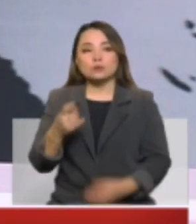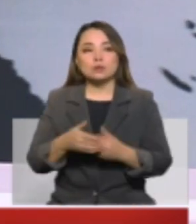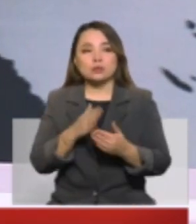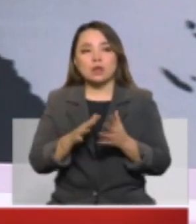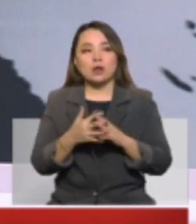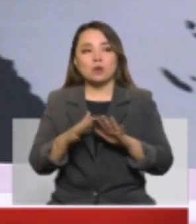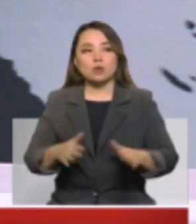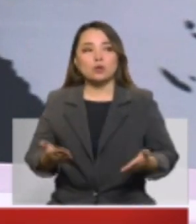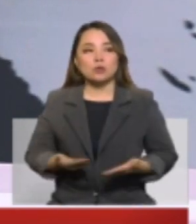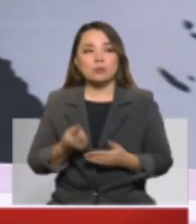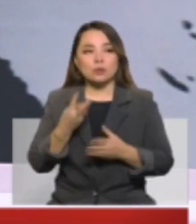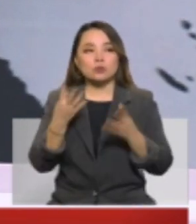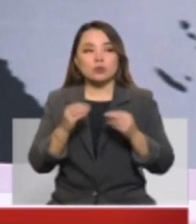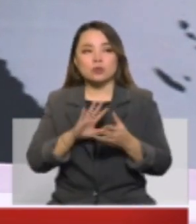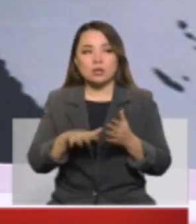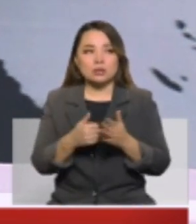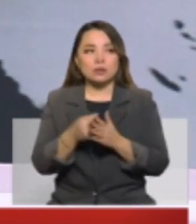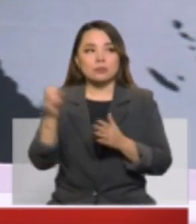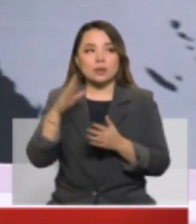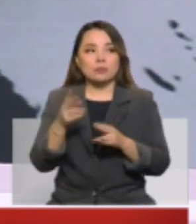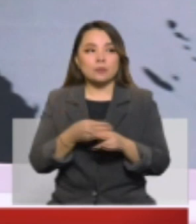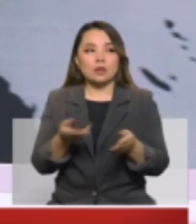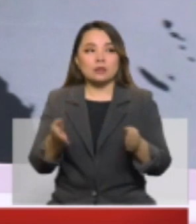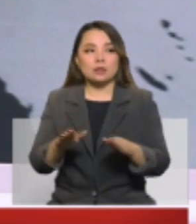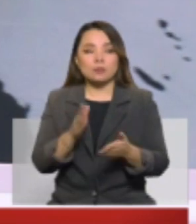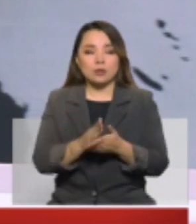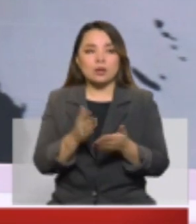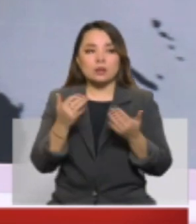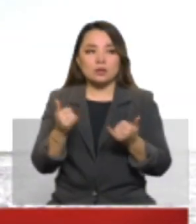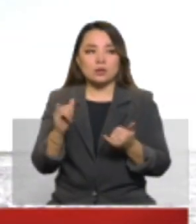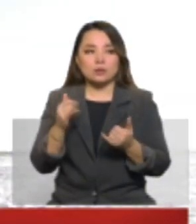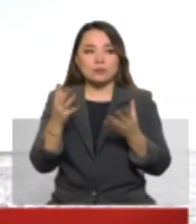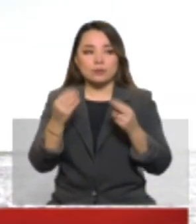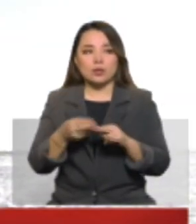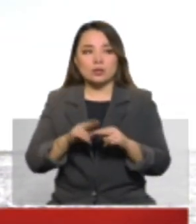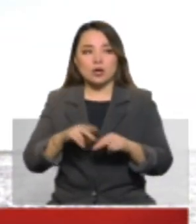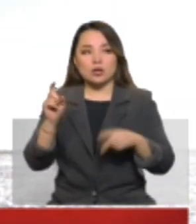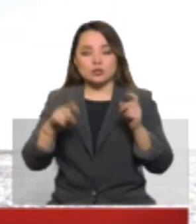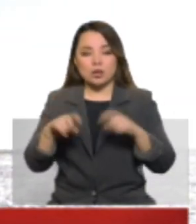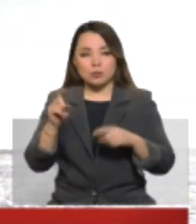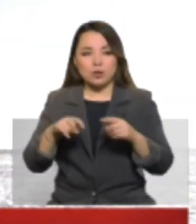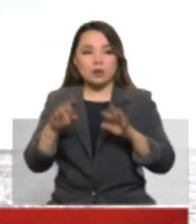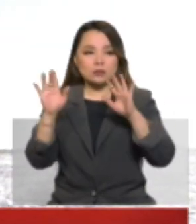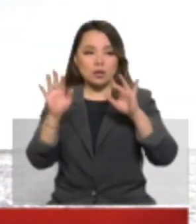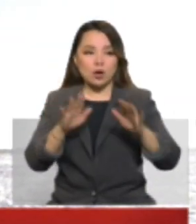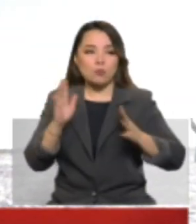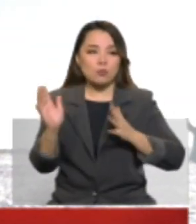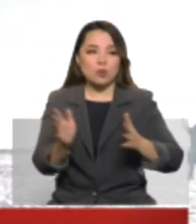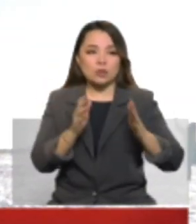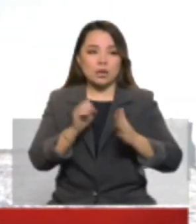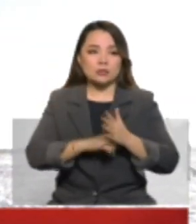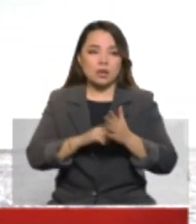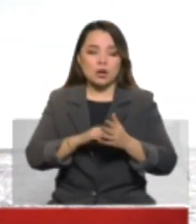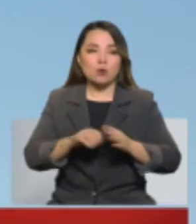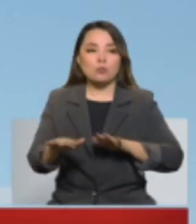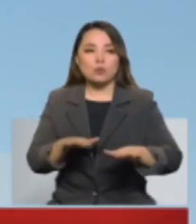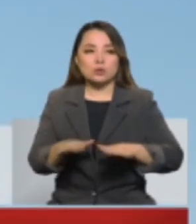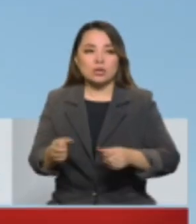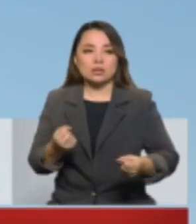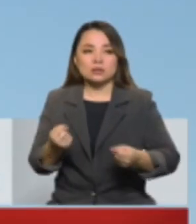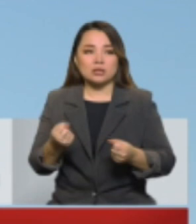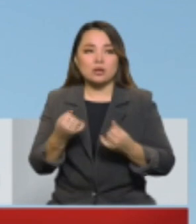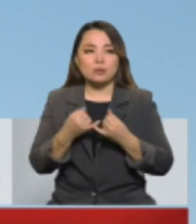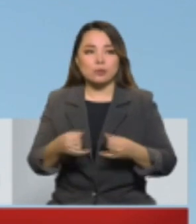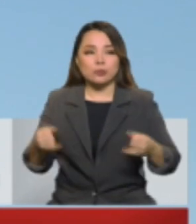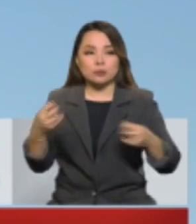ауылдың тұрғындары бірнеше күннен бері жарықсыз отыр. Сенбі күні жаңбыр жауып, қарлы боранға ұласқан еді. Салдарынан мұз қатқан электр